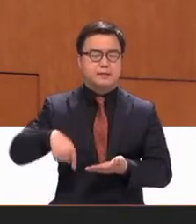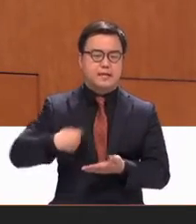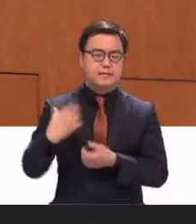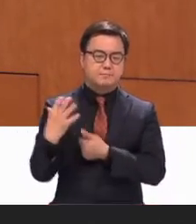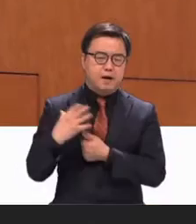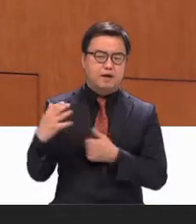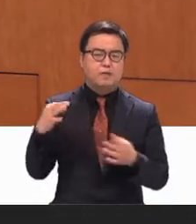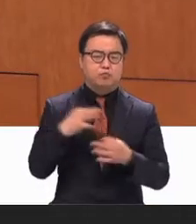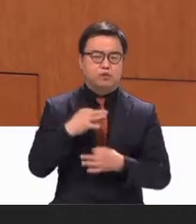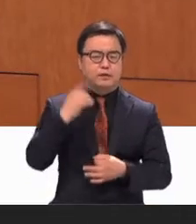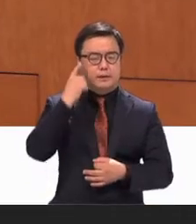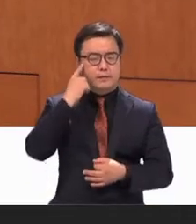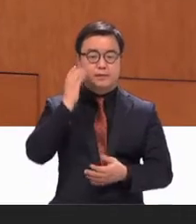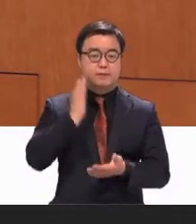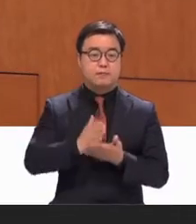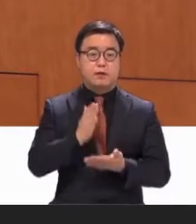이